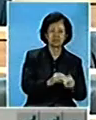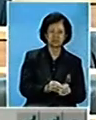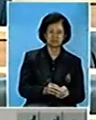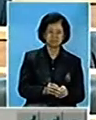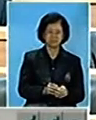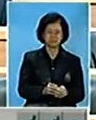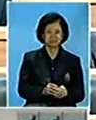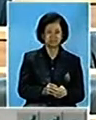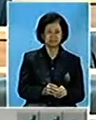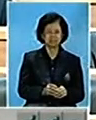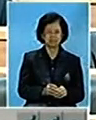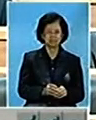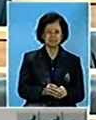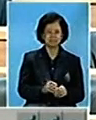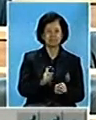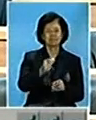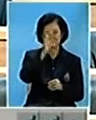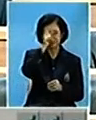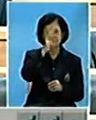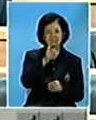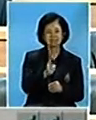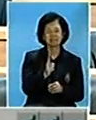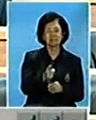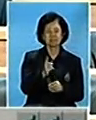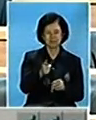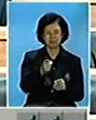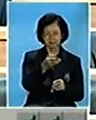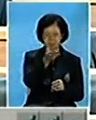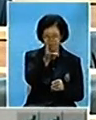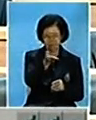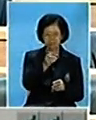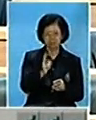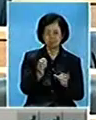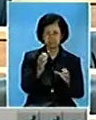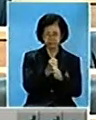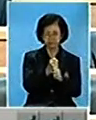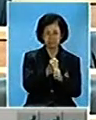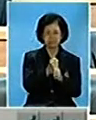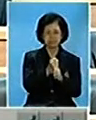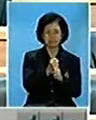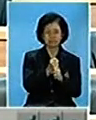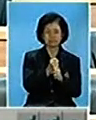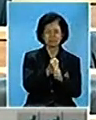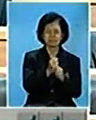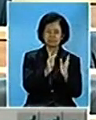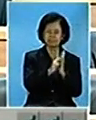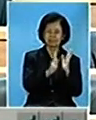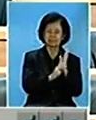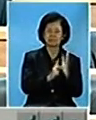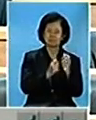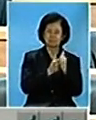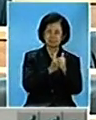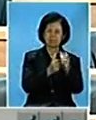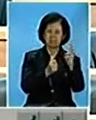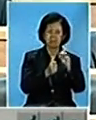ารพท่านจริงๆท่านต้องยึดหลักนิติธรรมเป็นสำคัญตามมาตรา